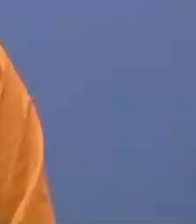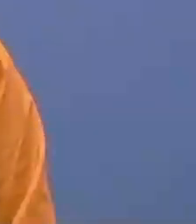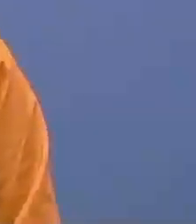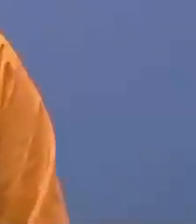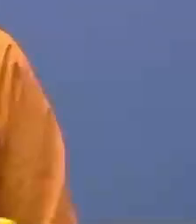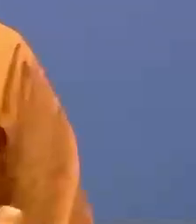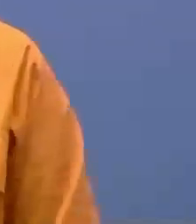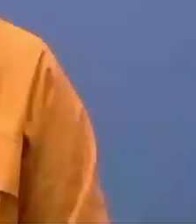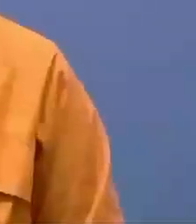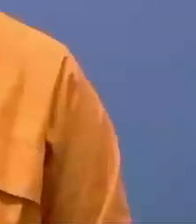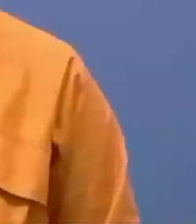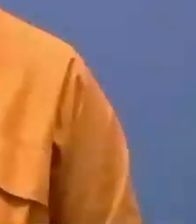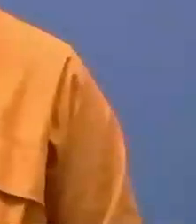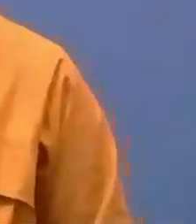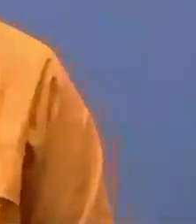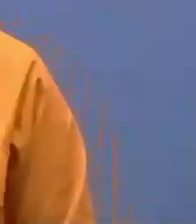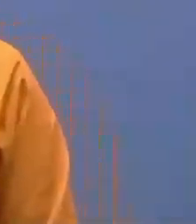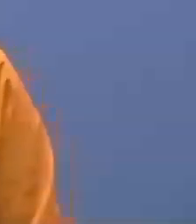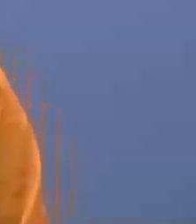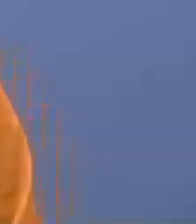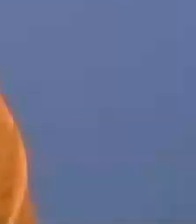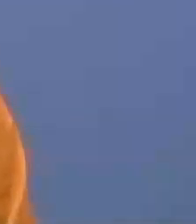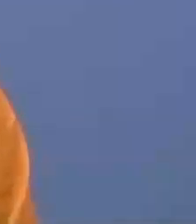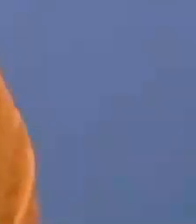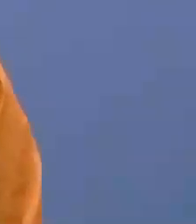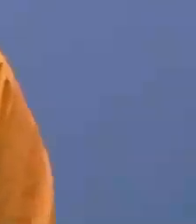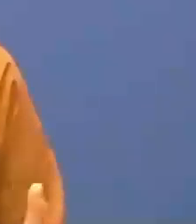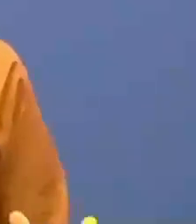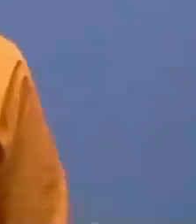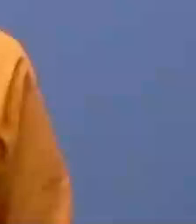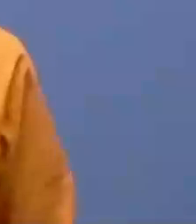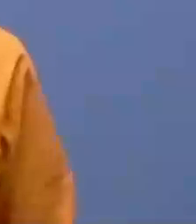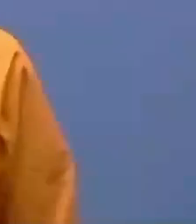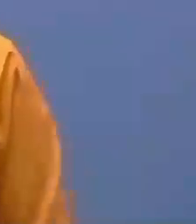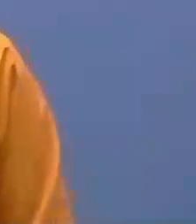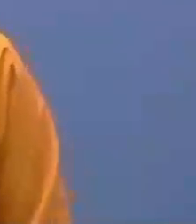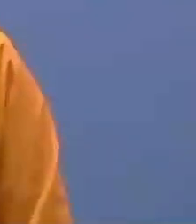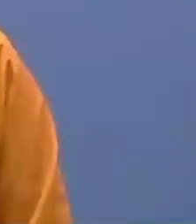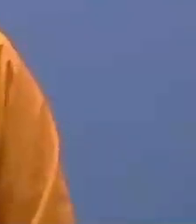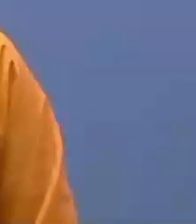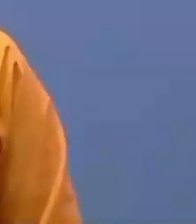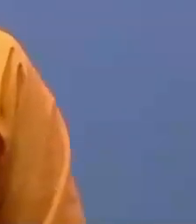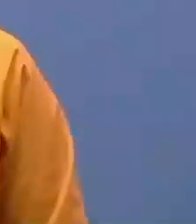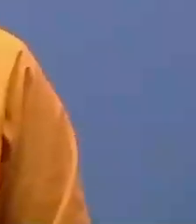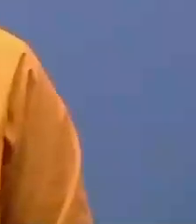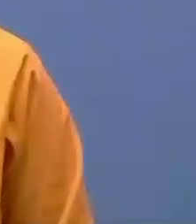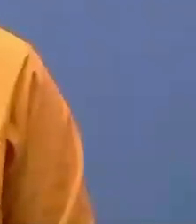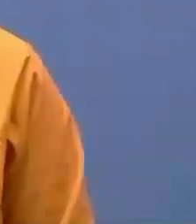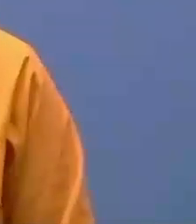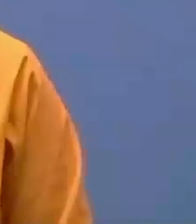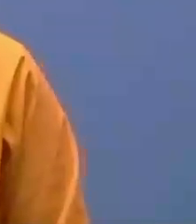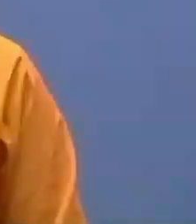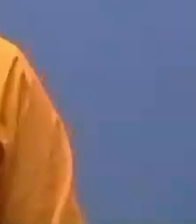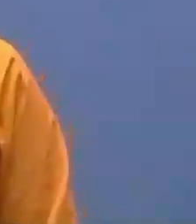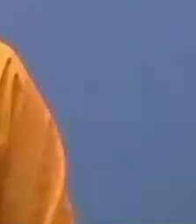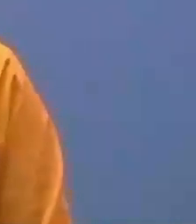所以如果你要是问这个问题，问韩国人的话，哦，我们现在所担心的就是这个出